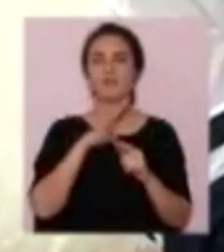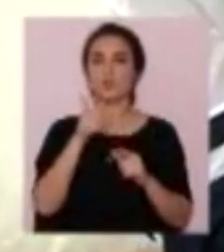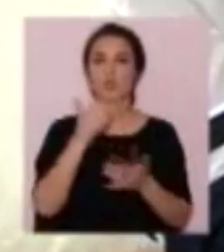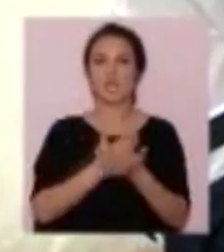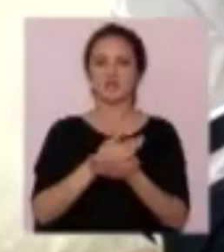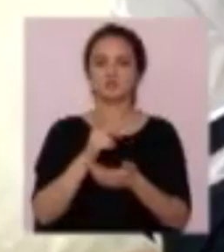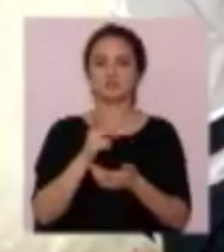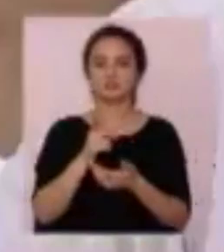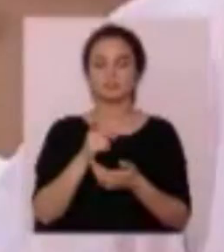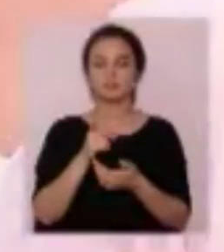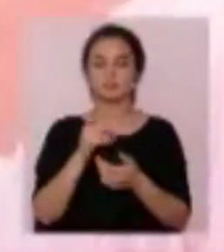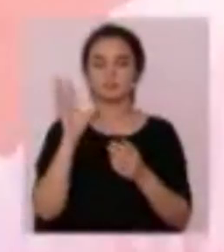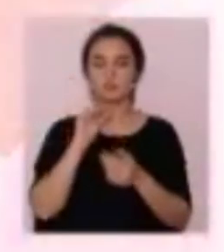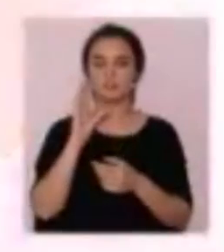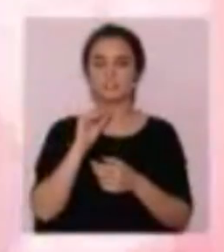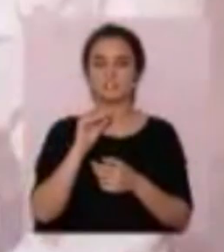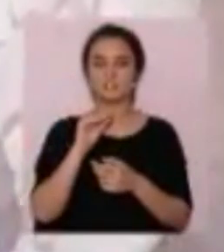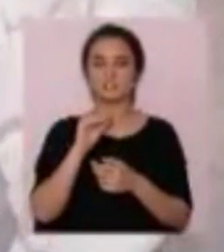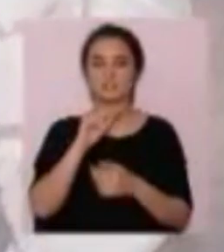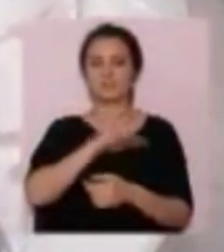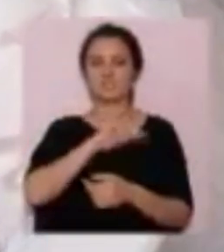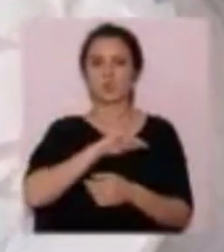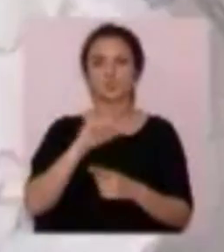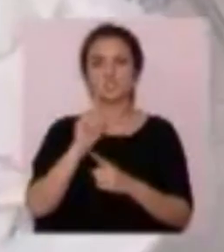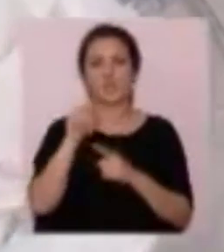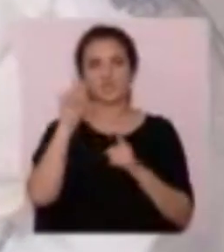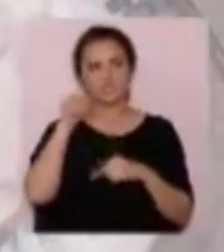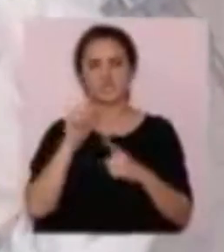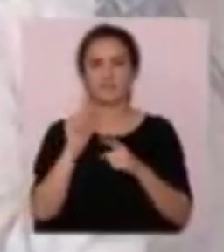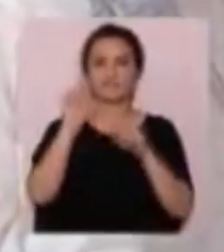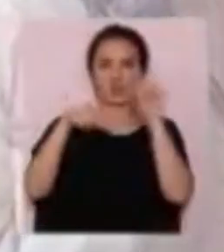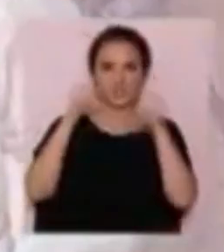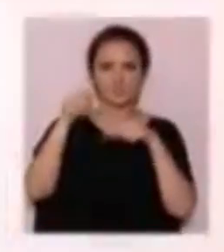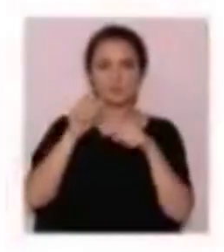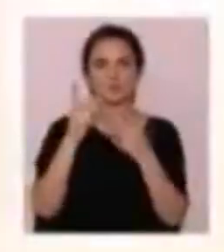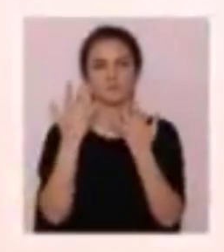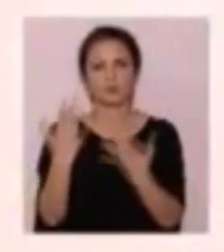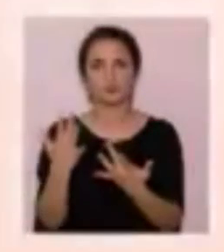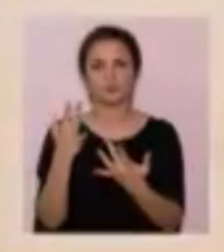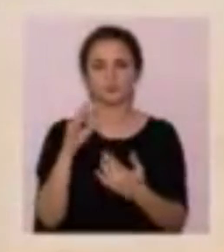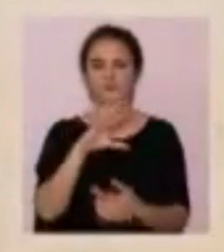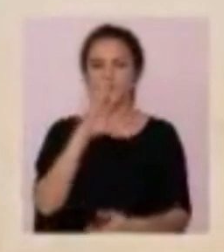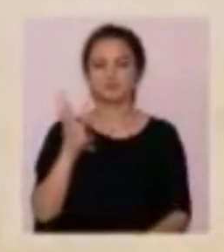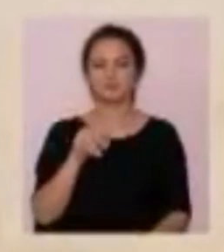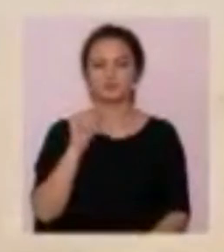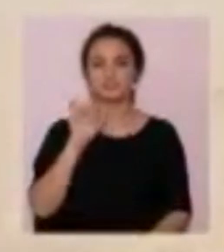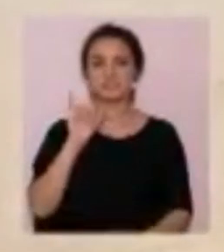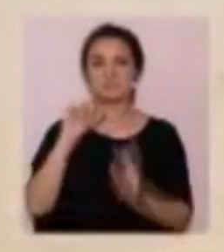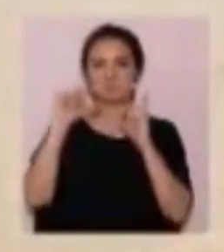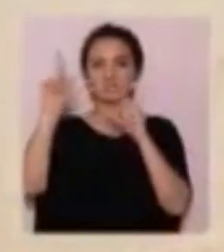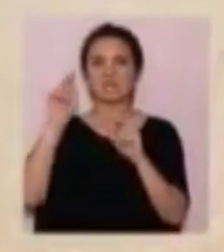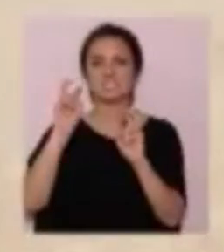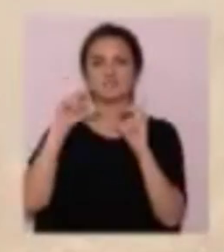ხარ ხოთ ხოლმე? ანუ როცა იცი რომ შენი სამსახური რას მოიცავს, რა გავალდებულებები გაკისრია და სად